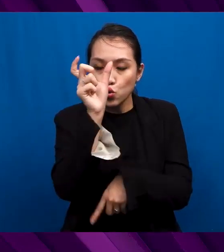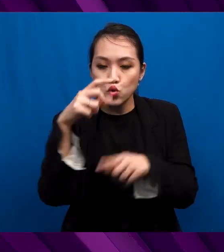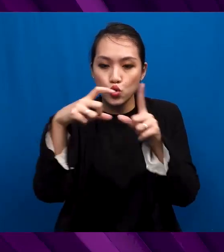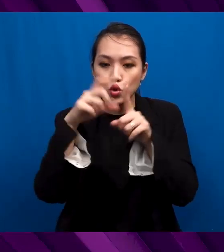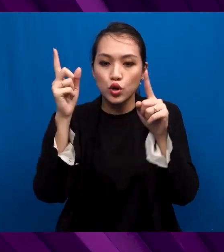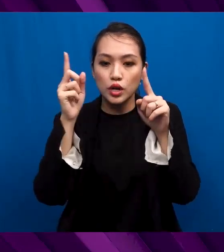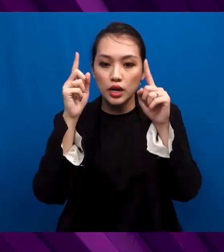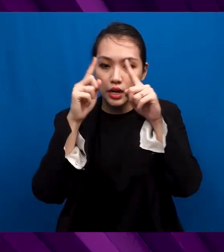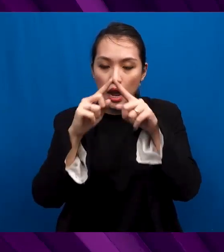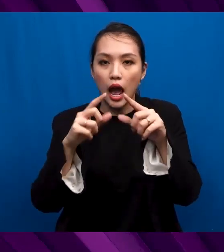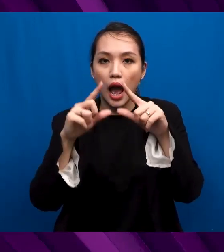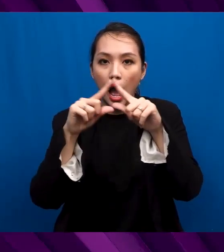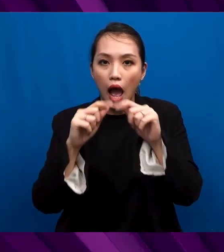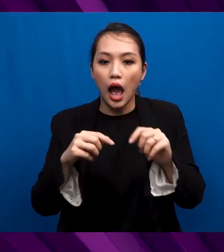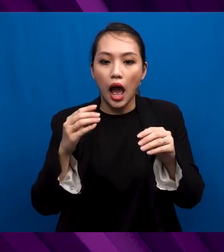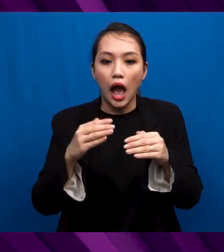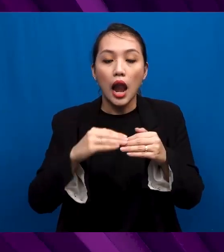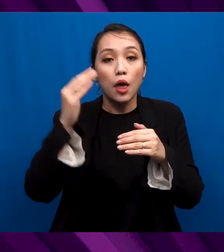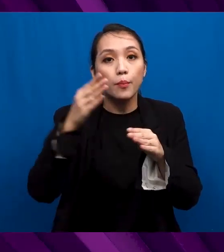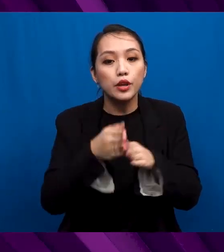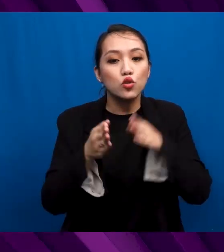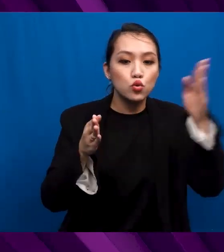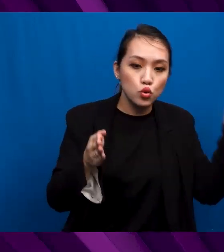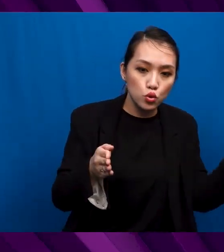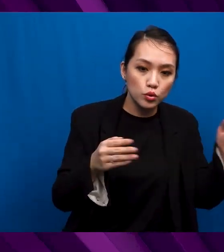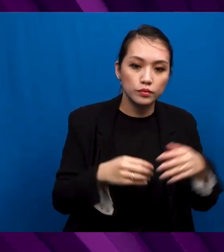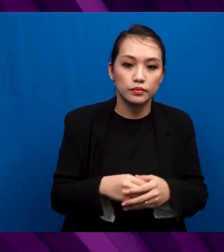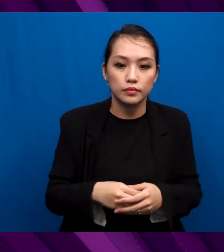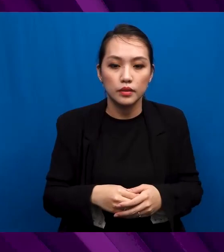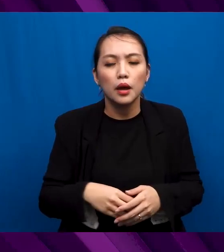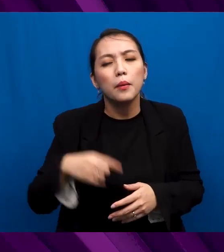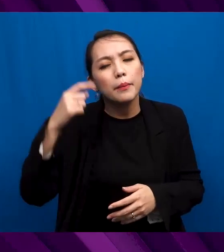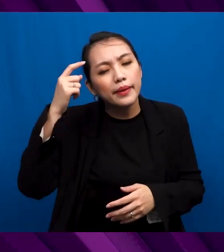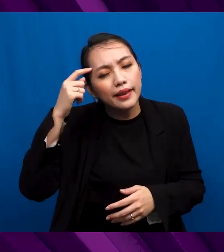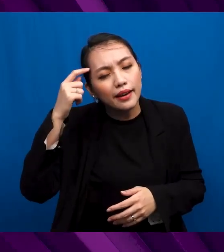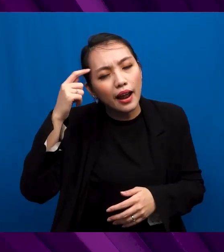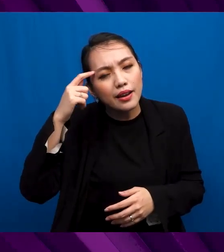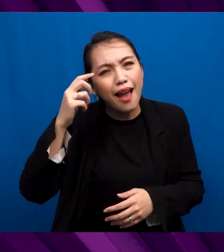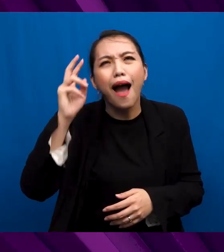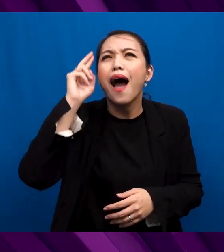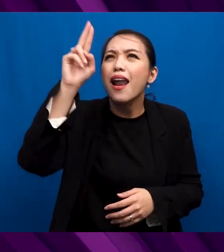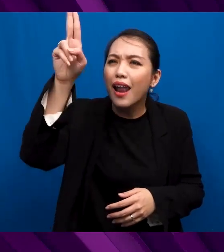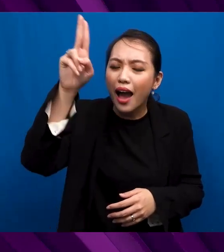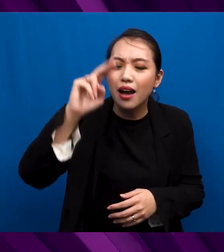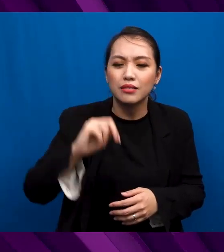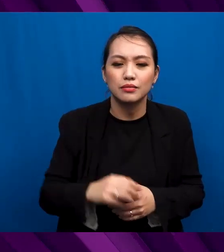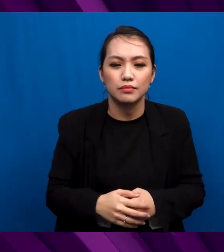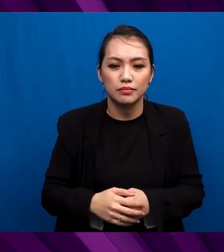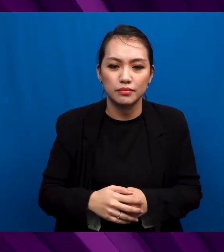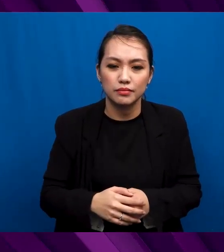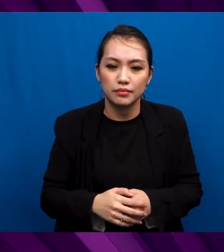Sekalipun pelayanan itu penting, bermental kerajaan Allah itu jauh lebih penting. Banyak orang dalam pelayanan jadi picik, jadi sombong